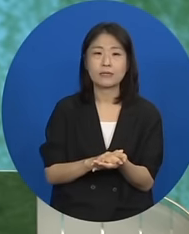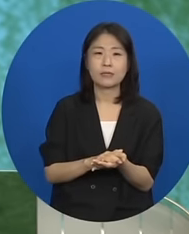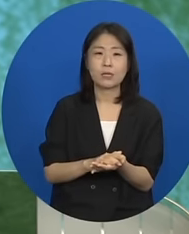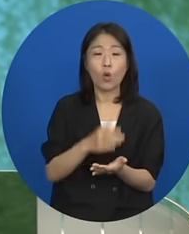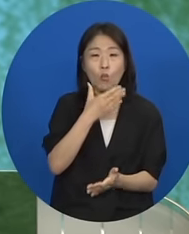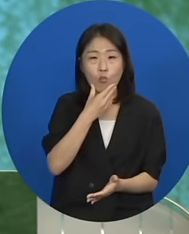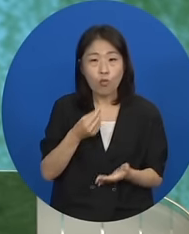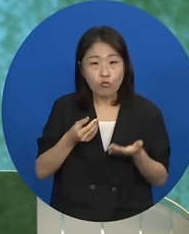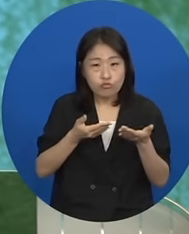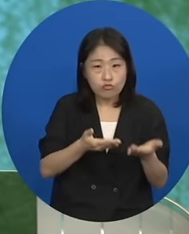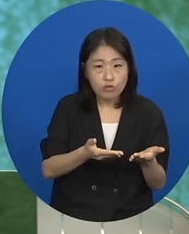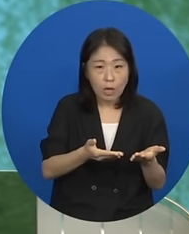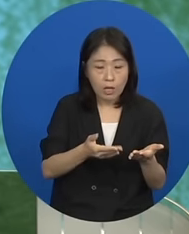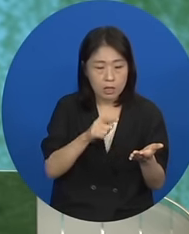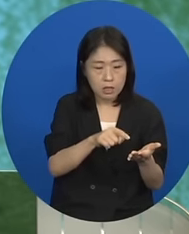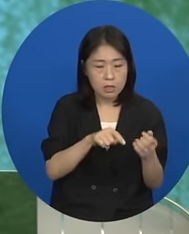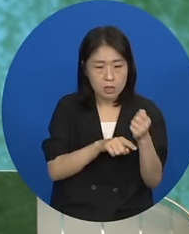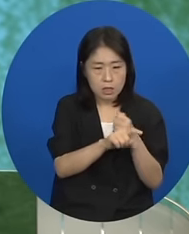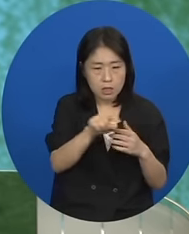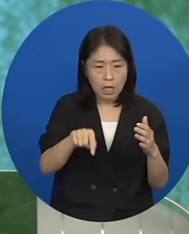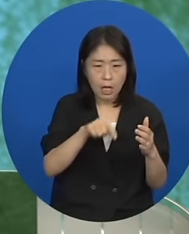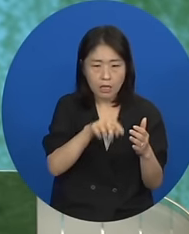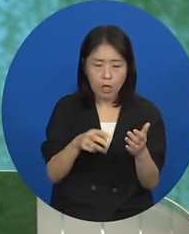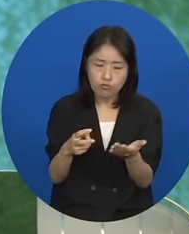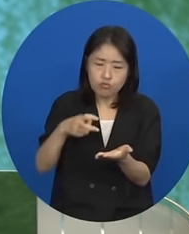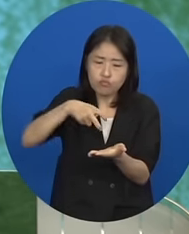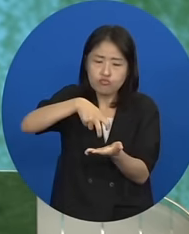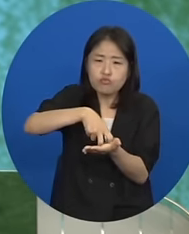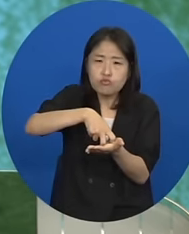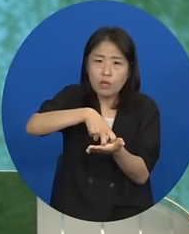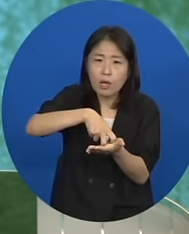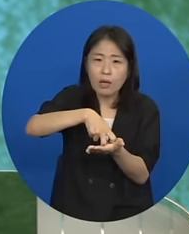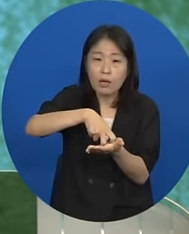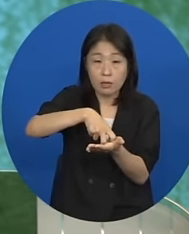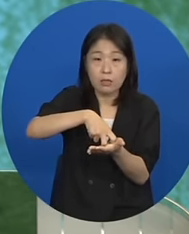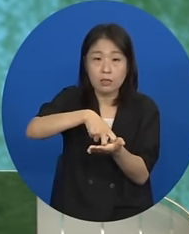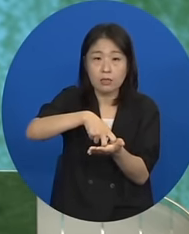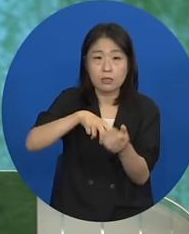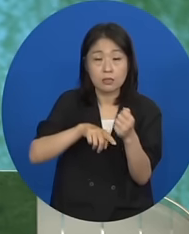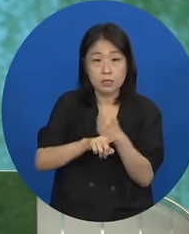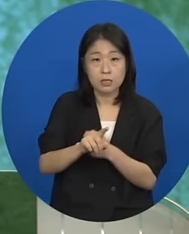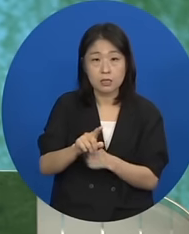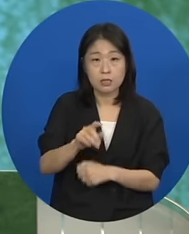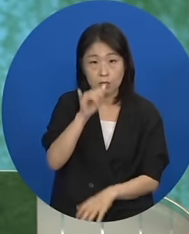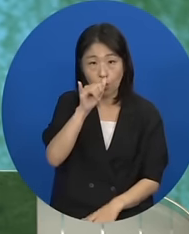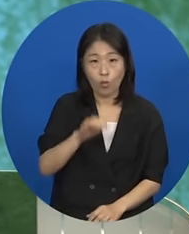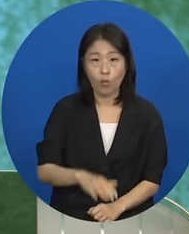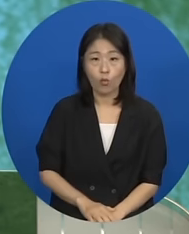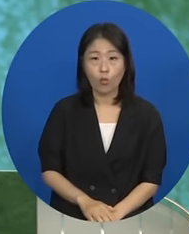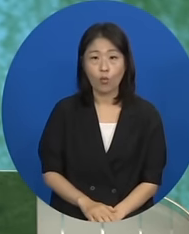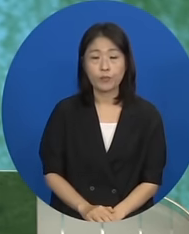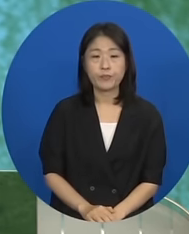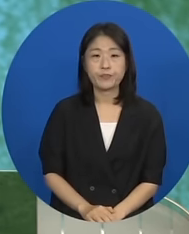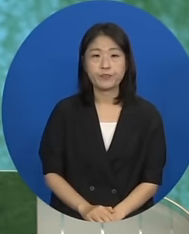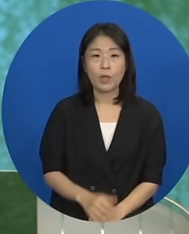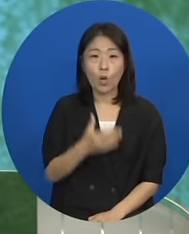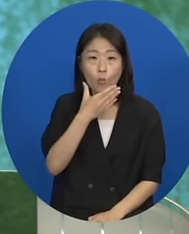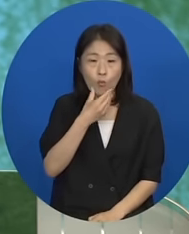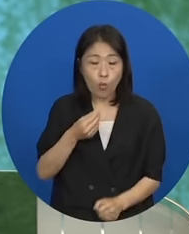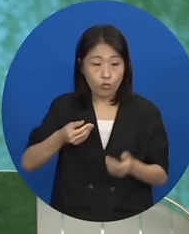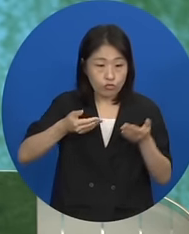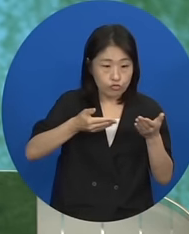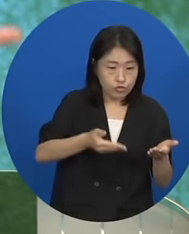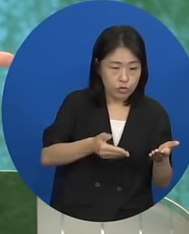무릎을 꿇는 의미가 있답니다 그래서 복을 준다는 것은 상대방을 무 태 든다는 의가 있어요